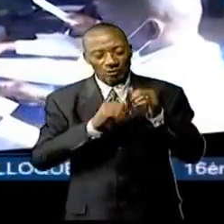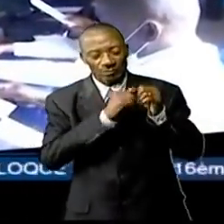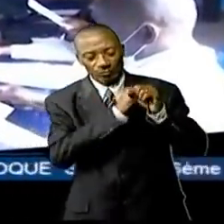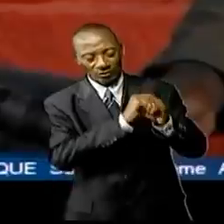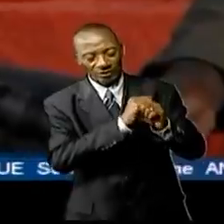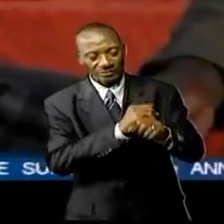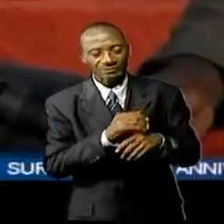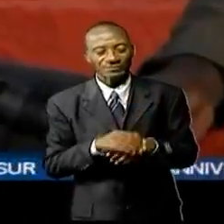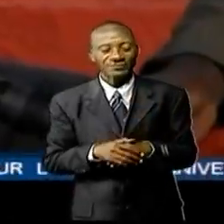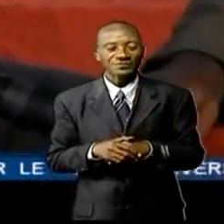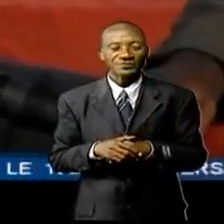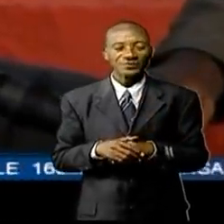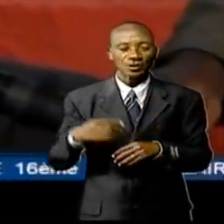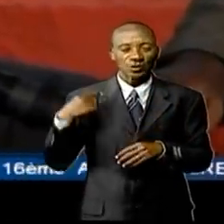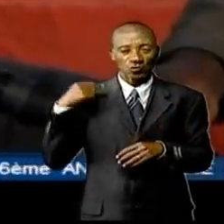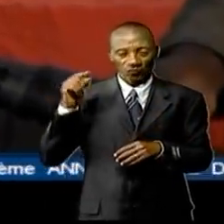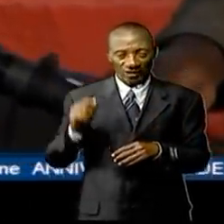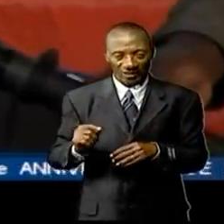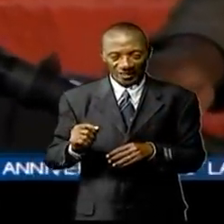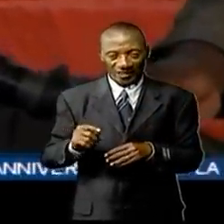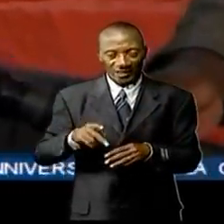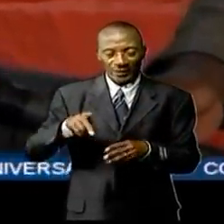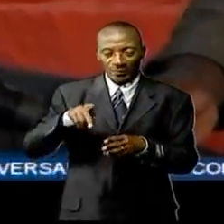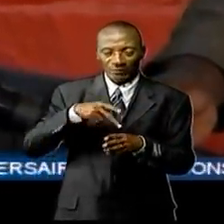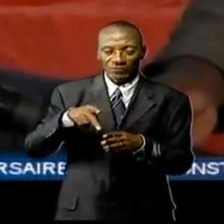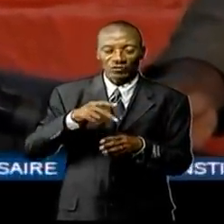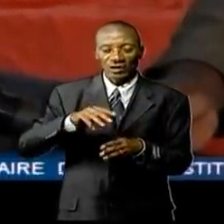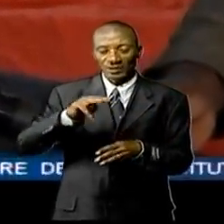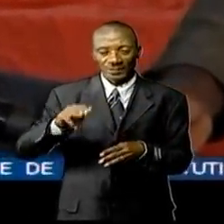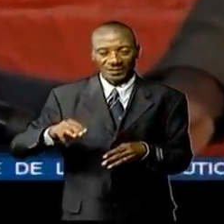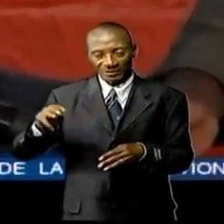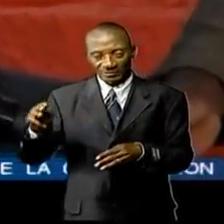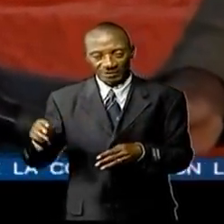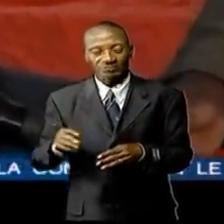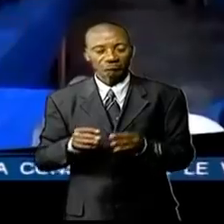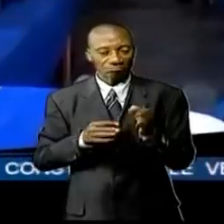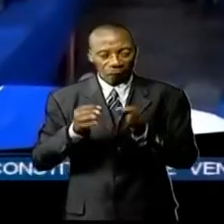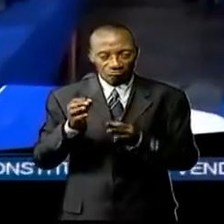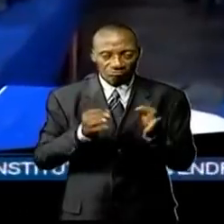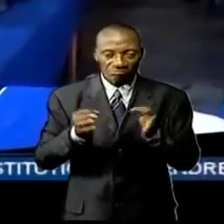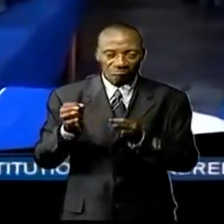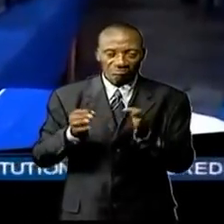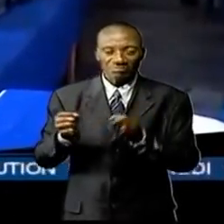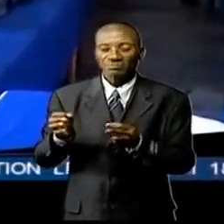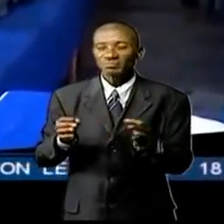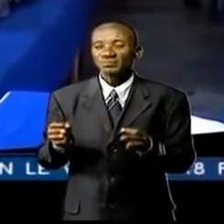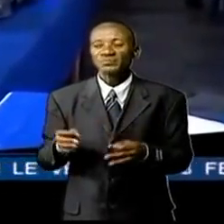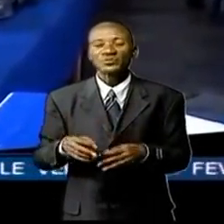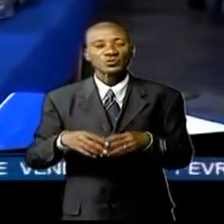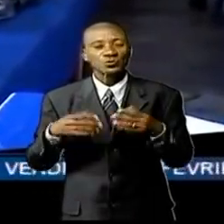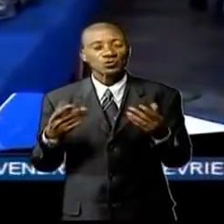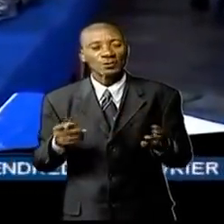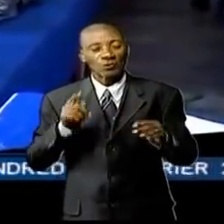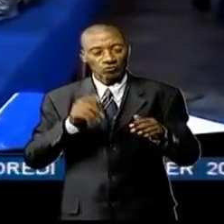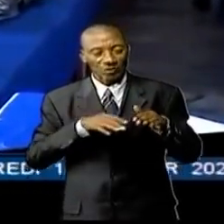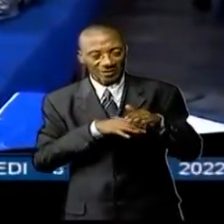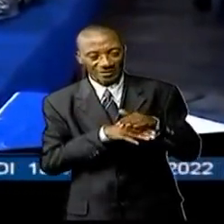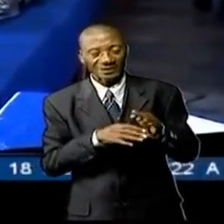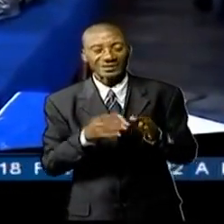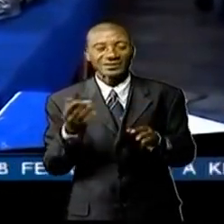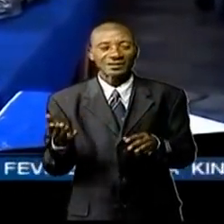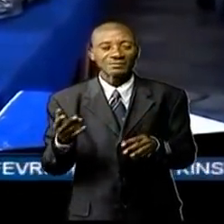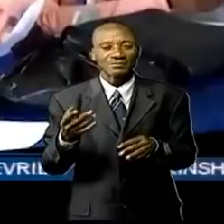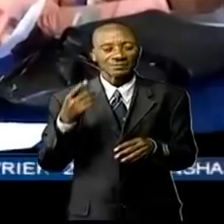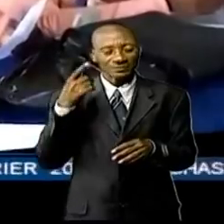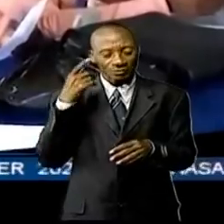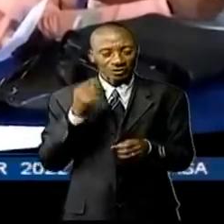Maniema, Afani Idrissa Mangala, la méthodologie d'évaluation des opportunités de restauration du paysage forestier